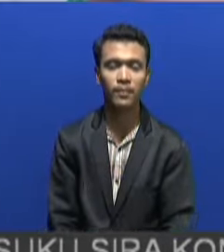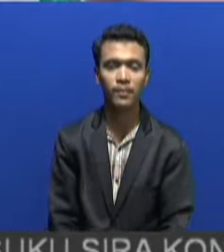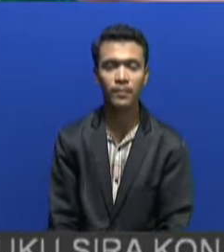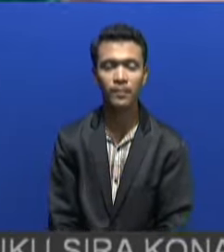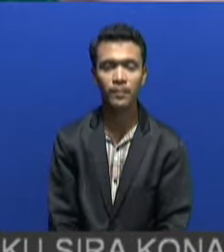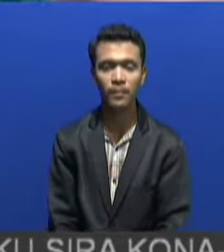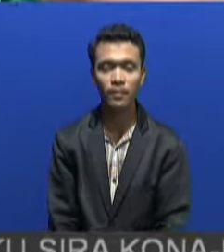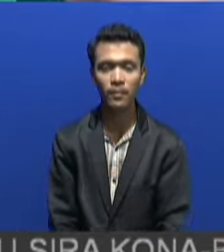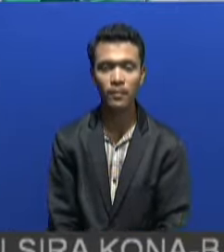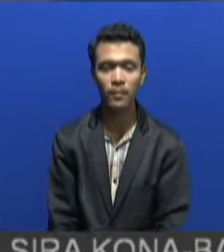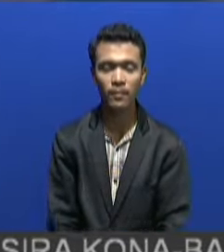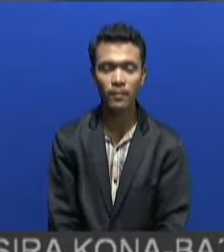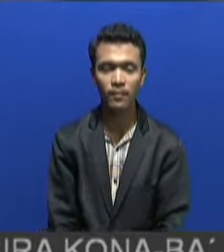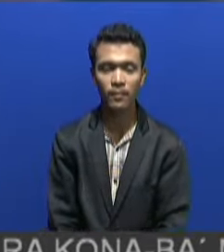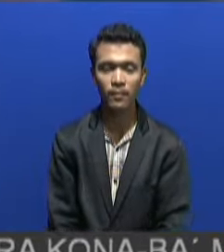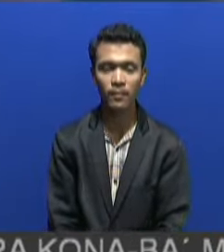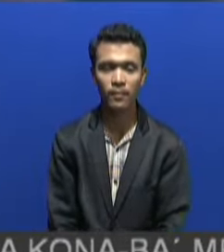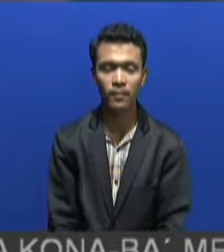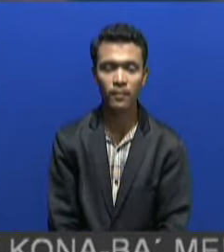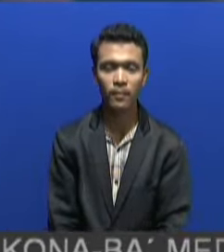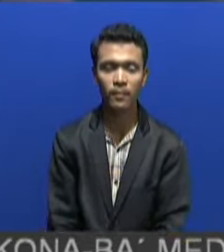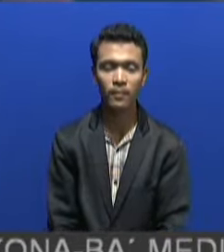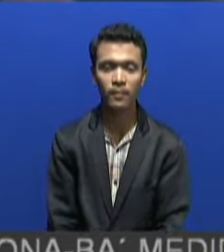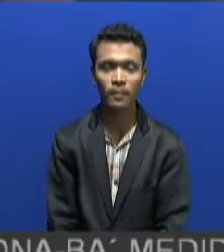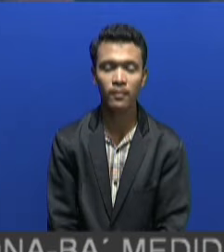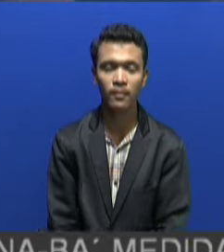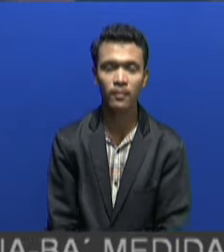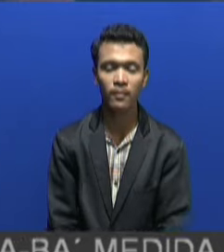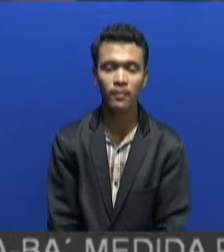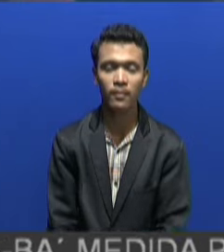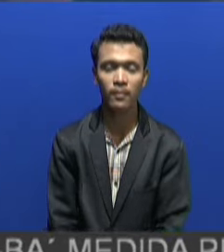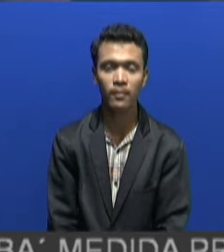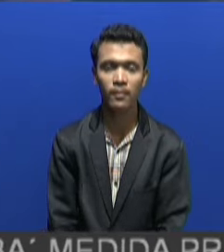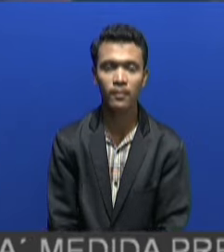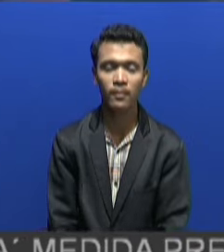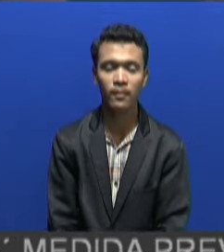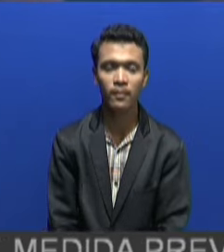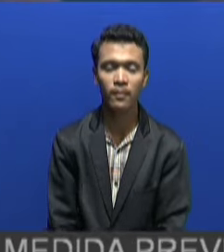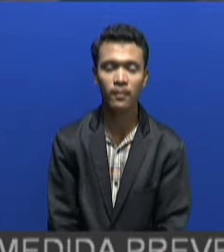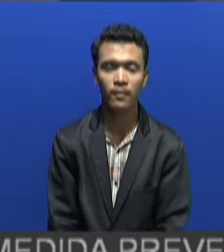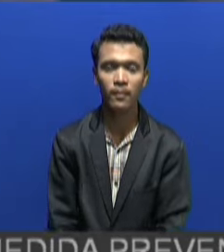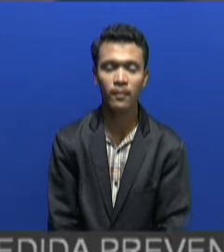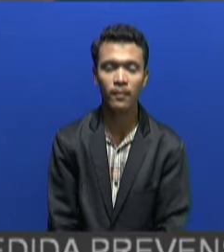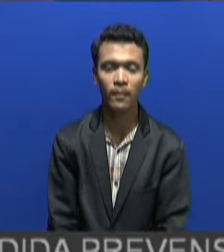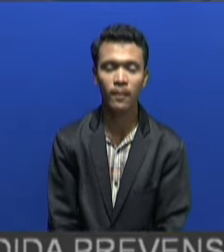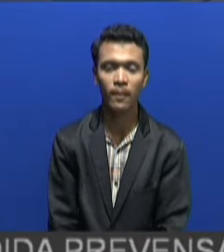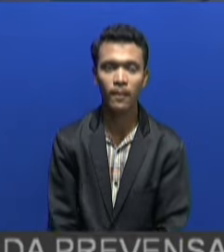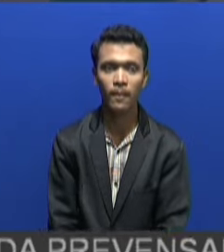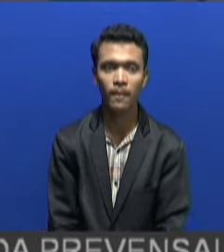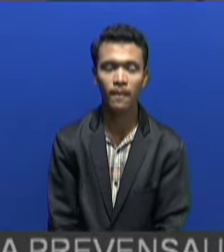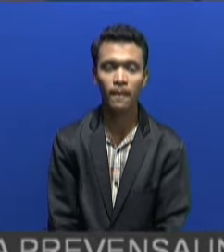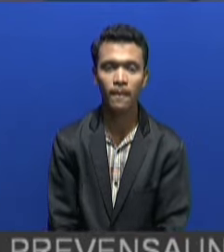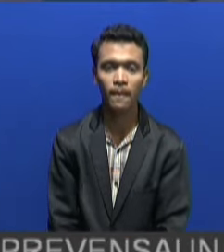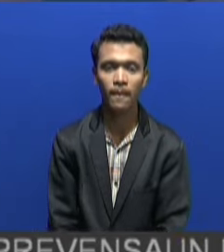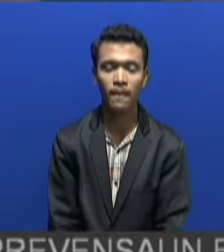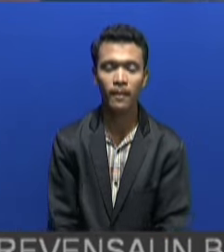sisirianin hari bat bekoran yang kan? Bekoran Kristu Rey, tol Kristu Rey. Ne imi hau tuku